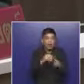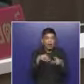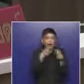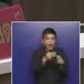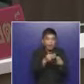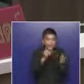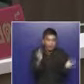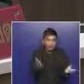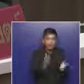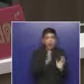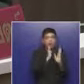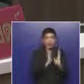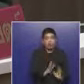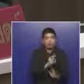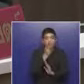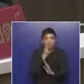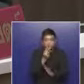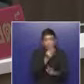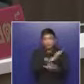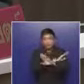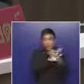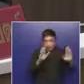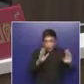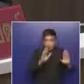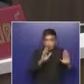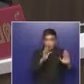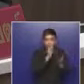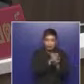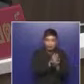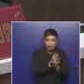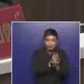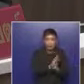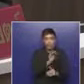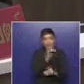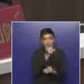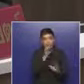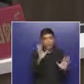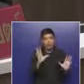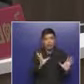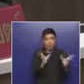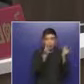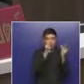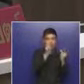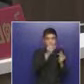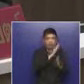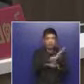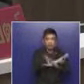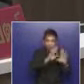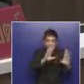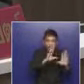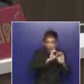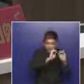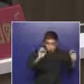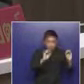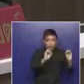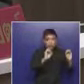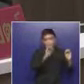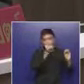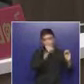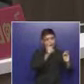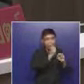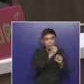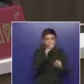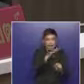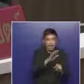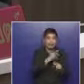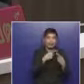ดการบริโภคอาจจะงดไม่ได้หมดทั้งสิ้นนะครับแต่ลดการหยุดยั้งหรือลดการบริโภคบุหรี่สุ